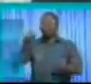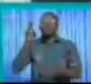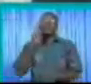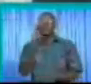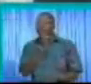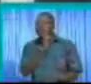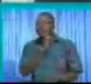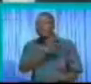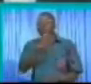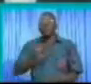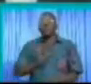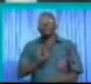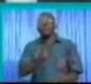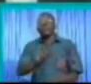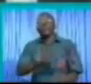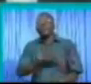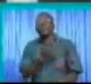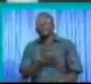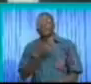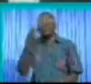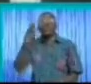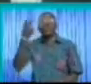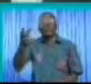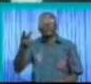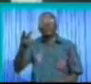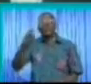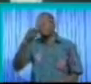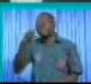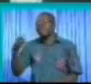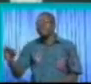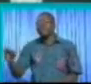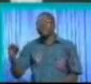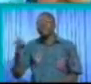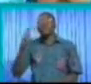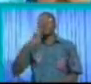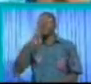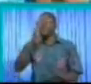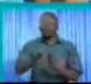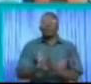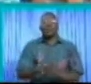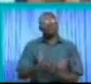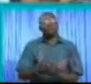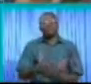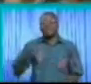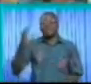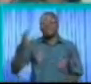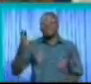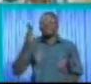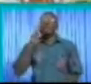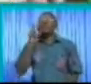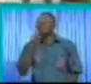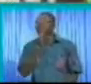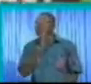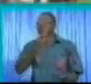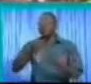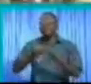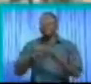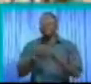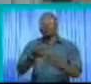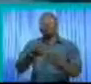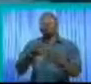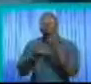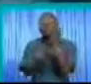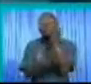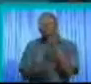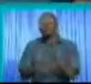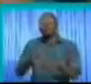domaine, vraiment, je suis fier de voir que vraiment le Burkina Faso a vraiment des richesses. Dans le domaine de l'hôtellerie, chaque pays est venu montrer